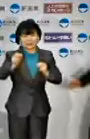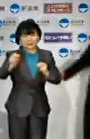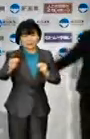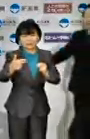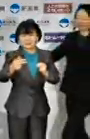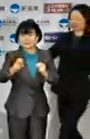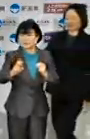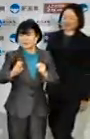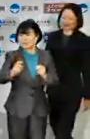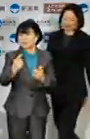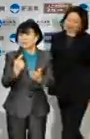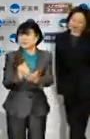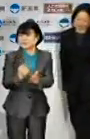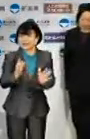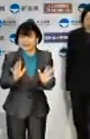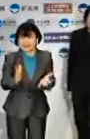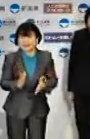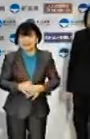伸びしろしかないなんですか。